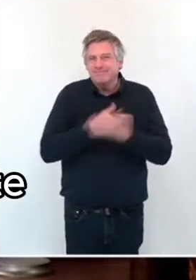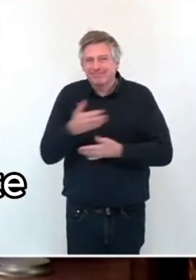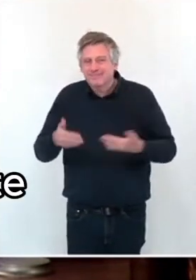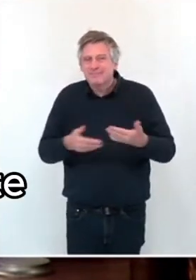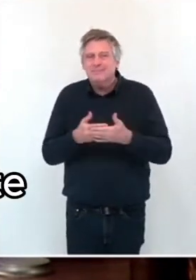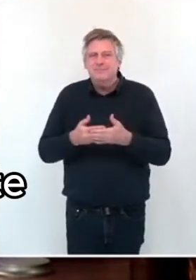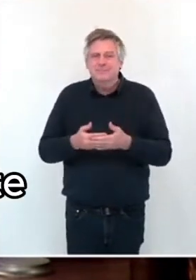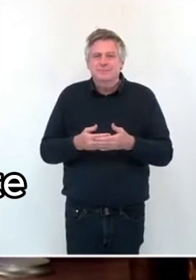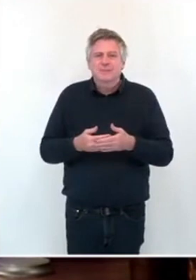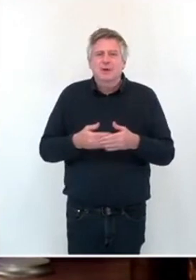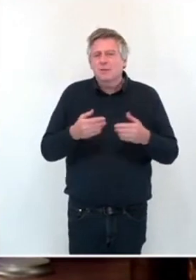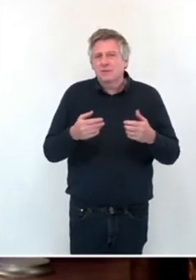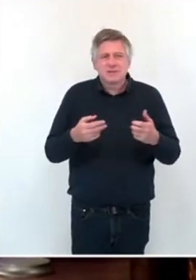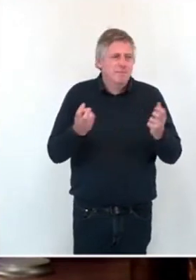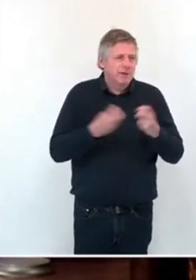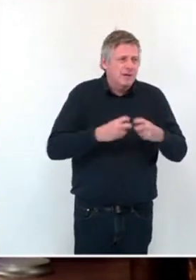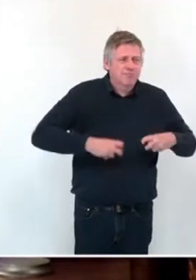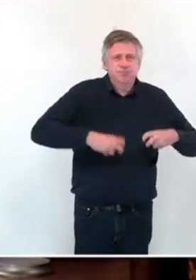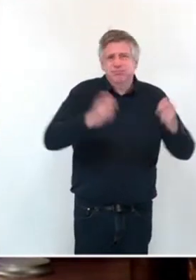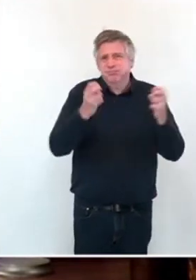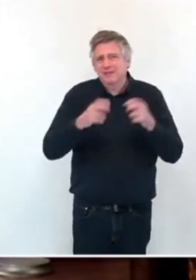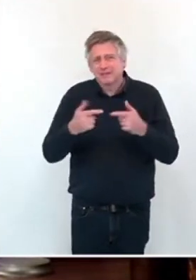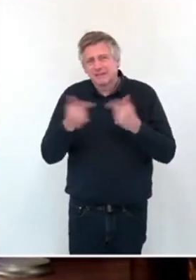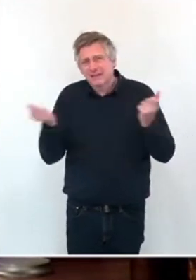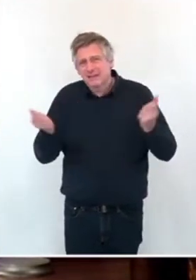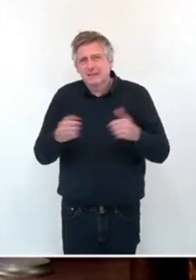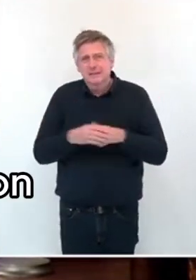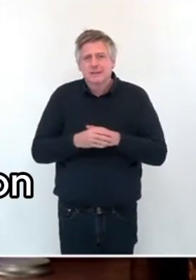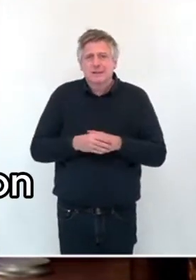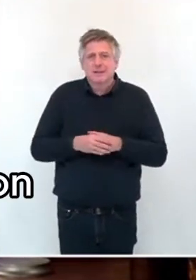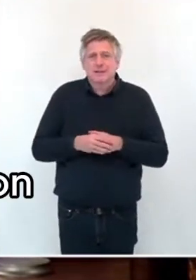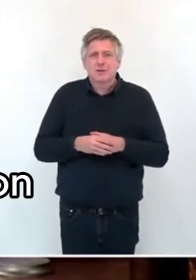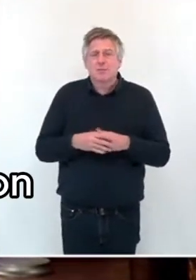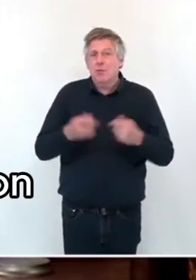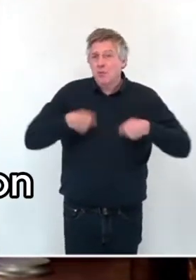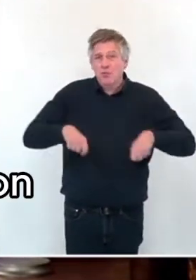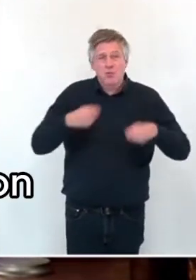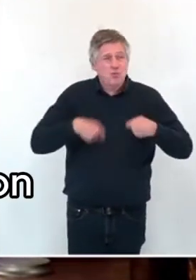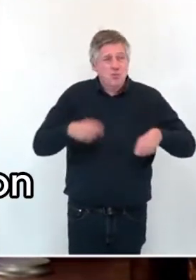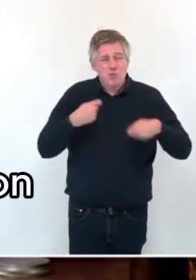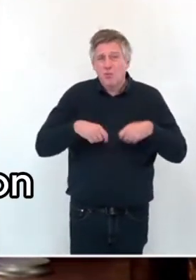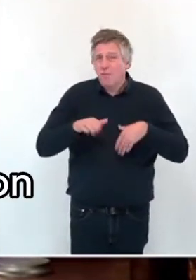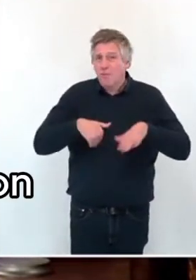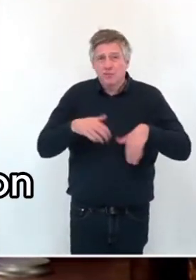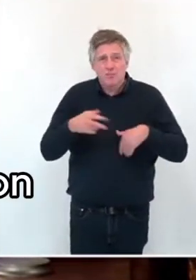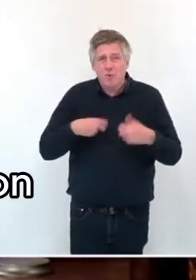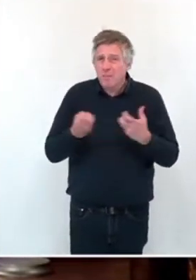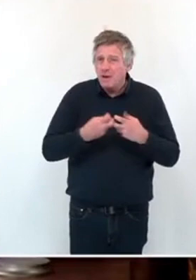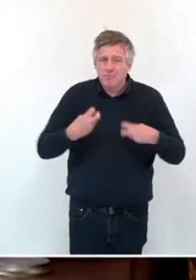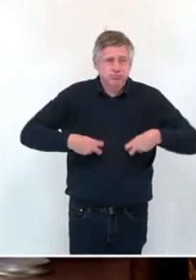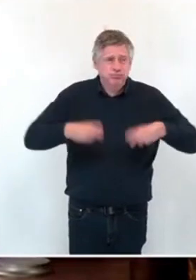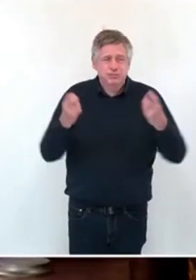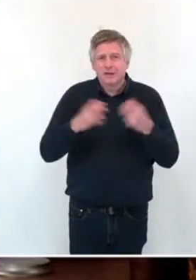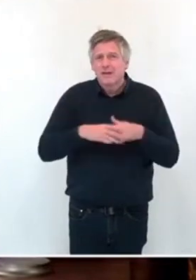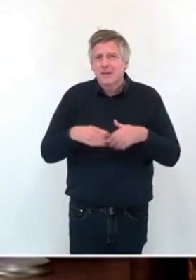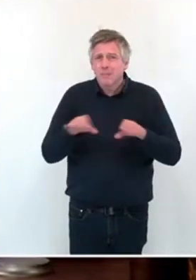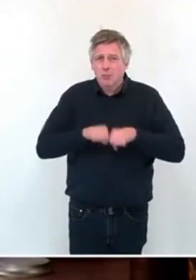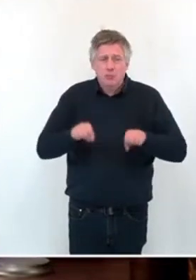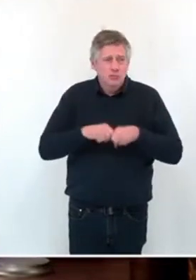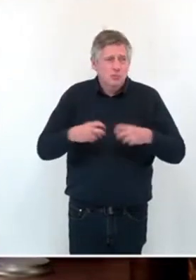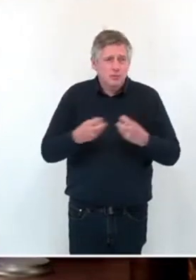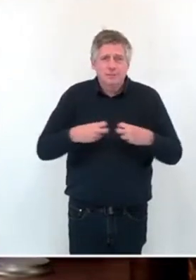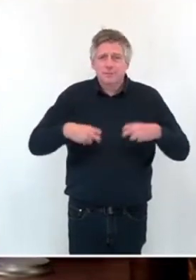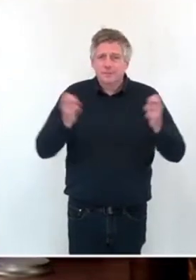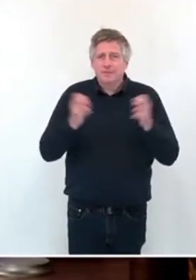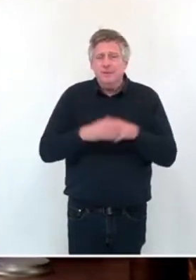défavorable, inflationniste, entraînant une hausse inédite des coûts de fonctionnement et de production. Lorsque je rencontre